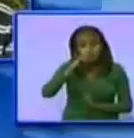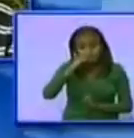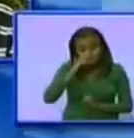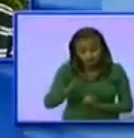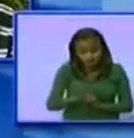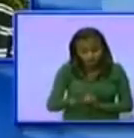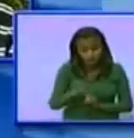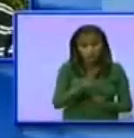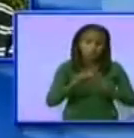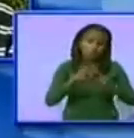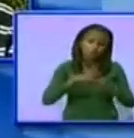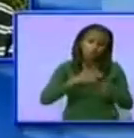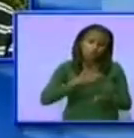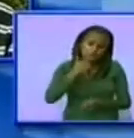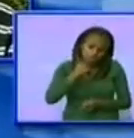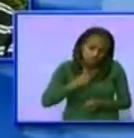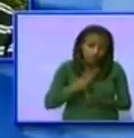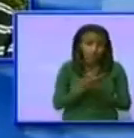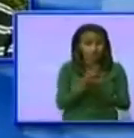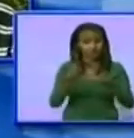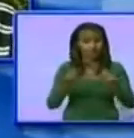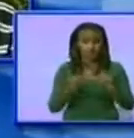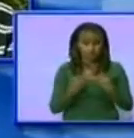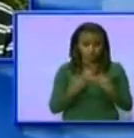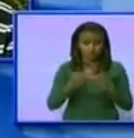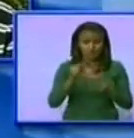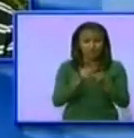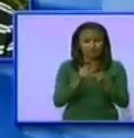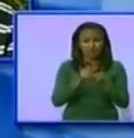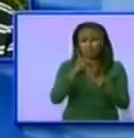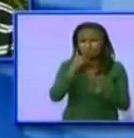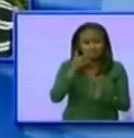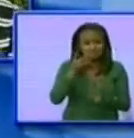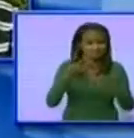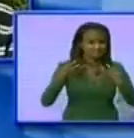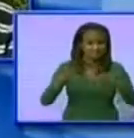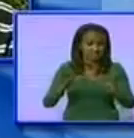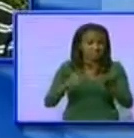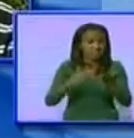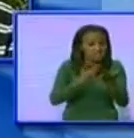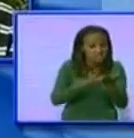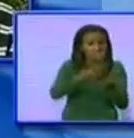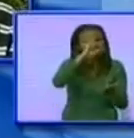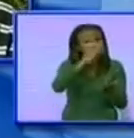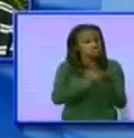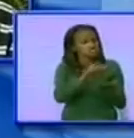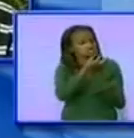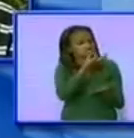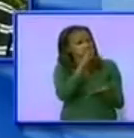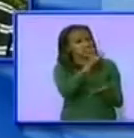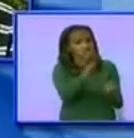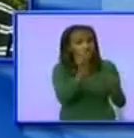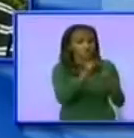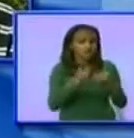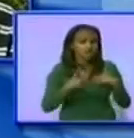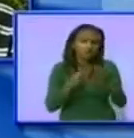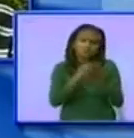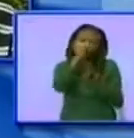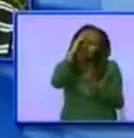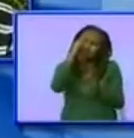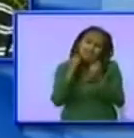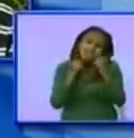በልጅነት ጓደኞቼም የሚሉኝ ነገሮች አሉ። ቃሉ መናገር ባልፈልግም እንደዚህ ልጅ በሚለው በጣም